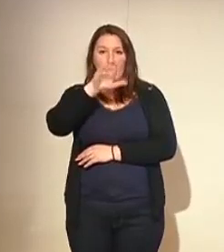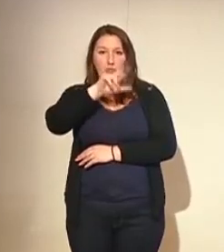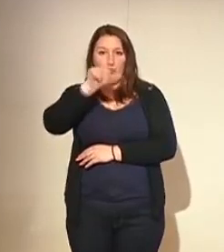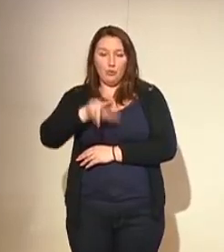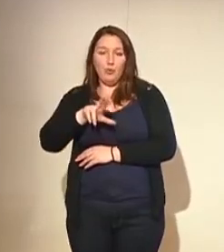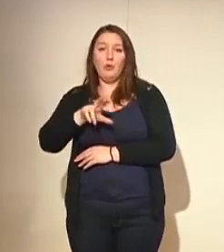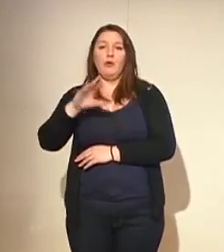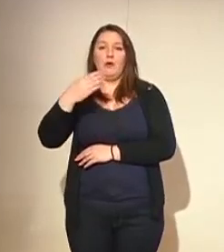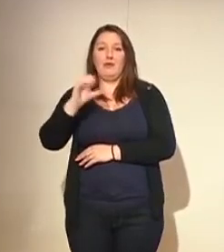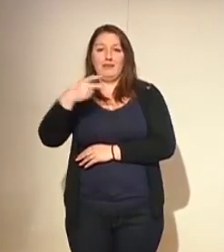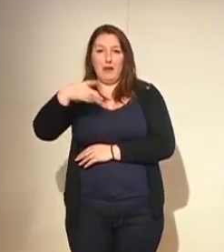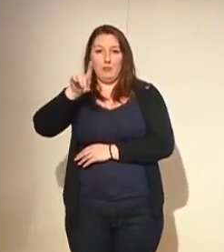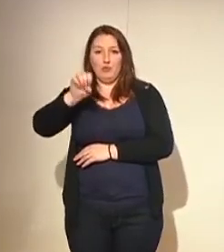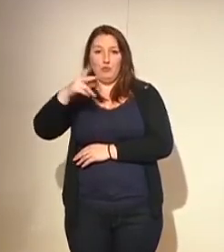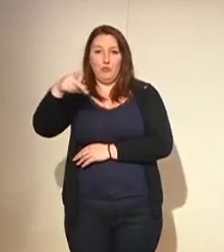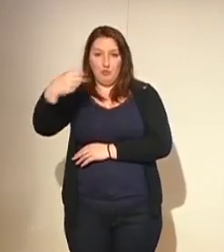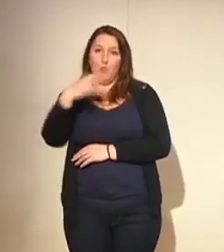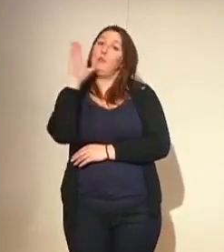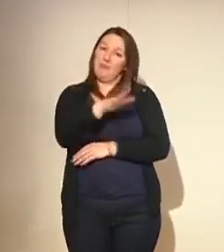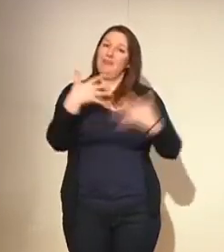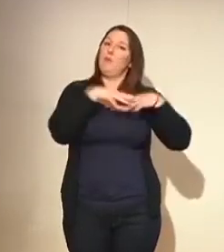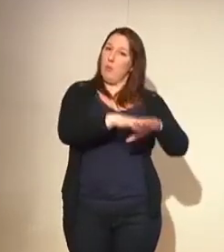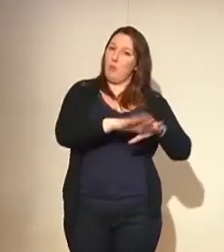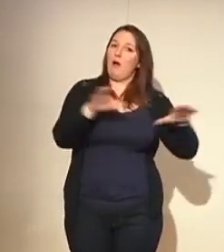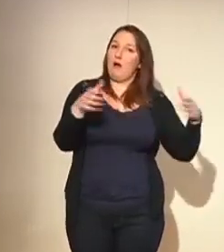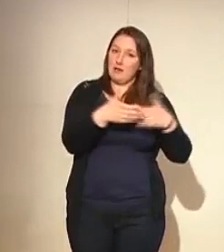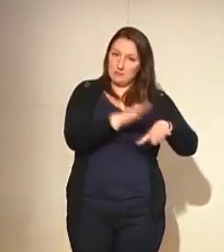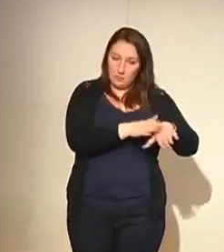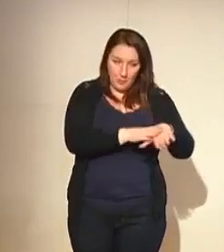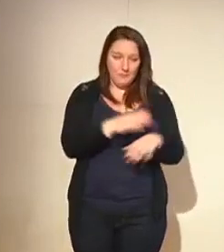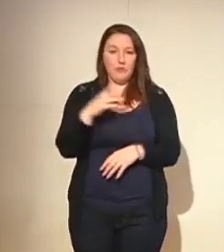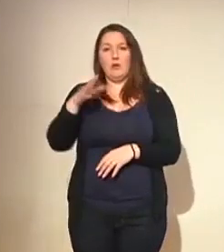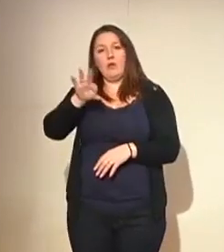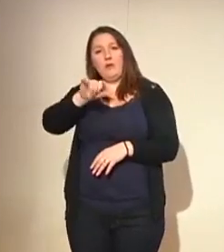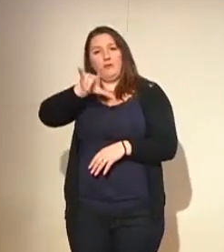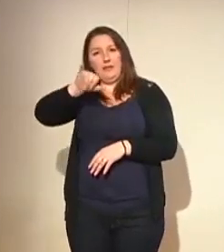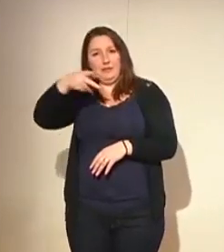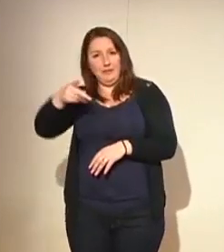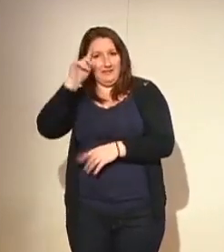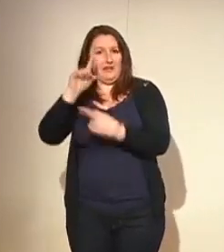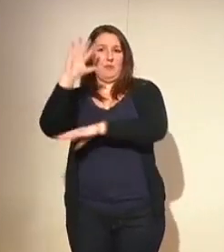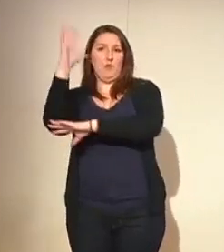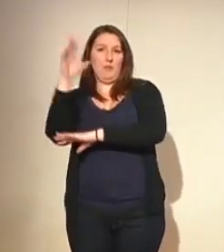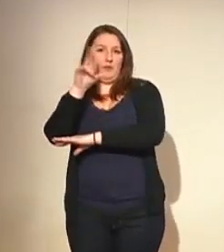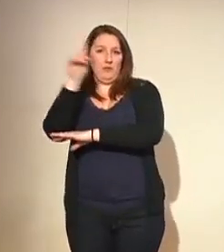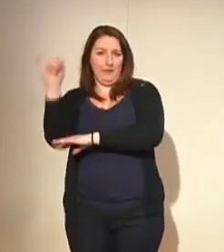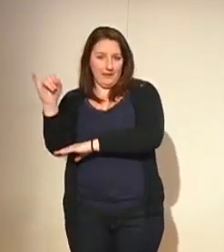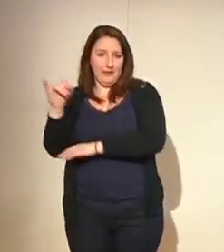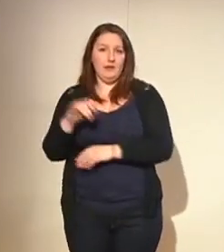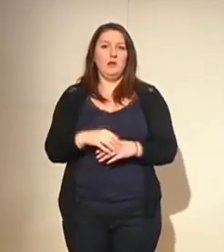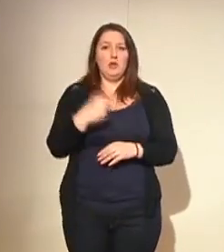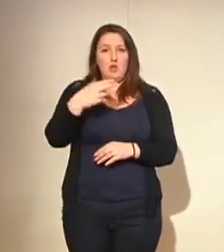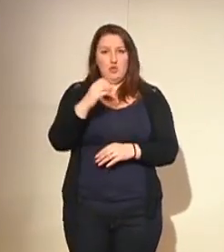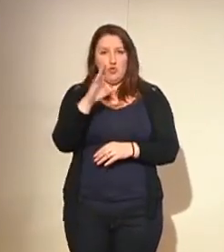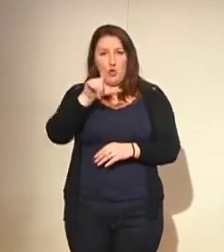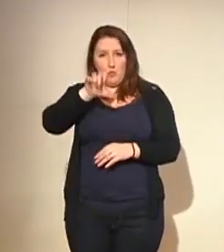de pont pour le groupe du Rassemblement monsieur Philippi pour l'UMP l'UDI monsieur noble